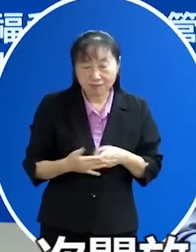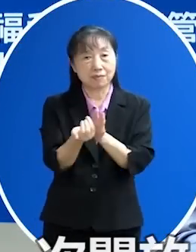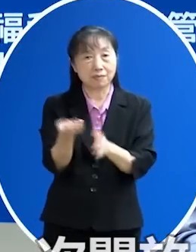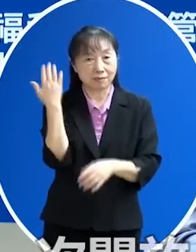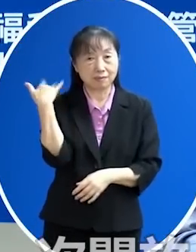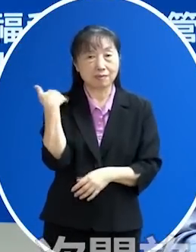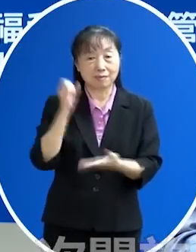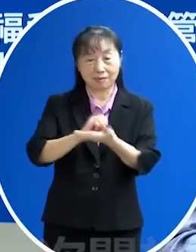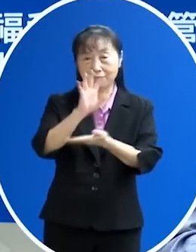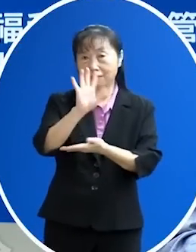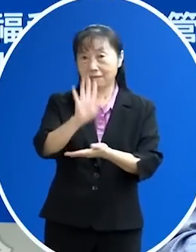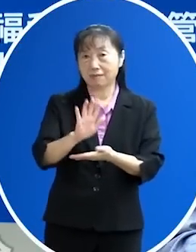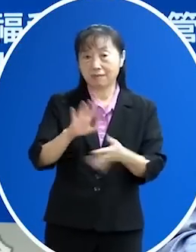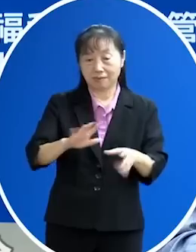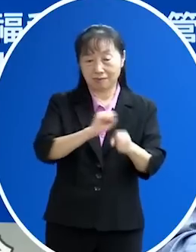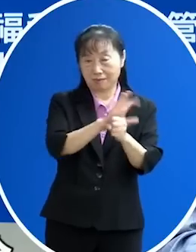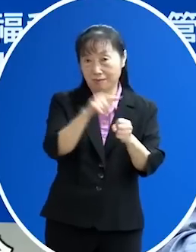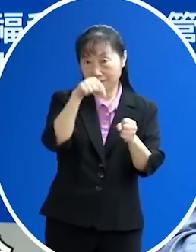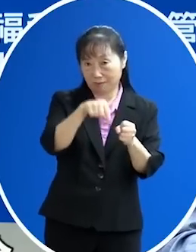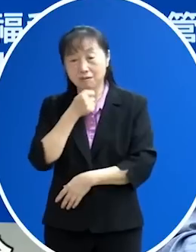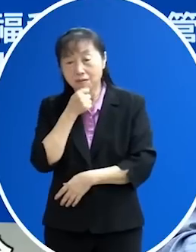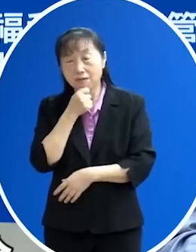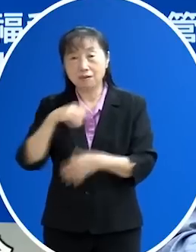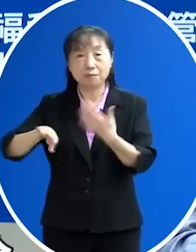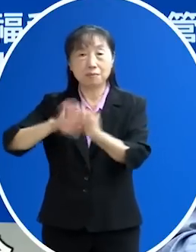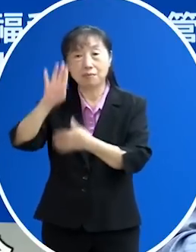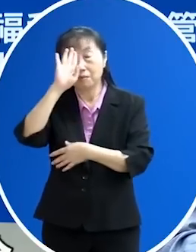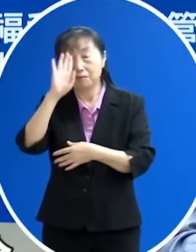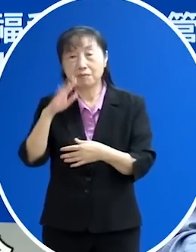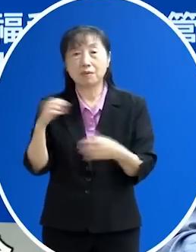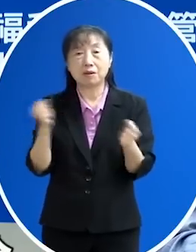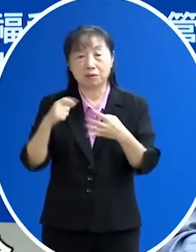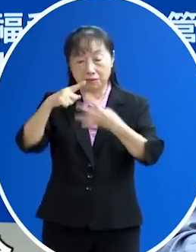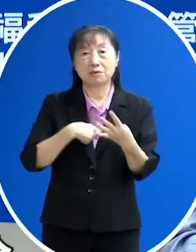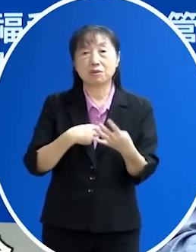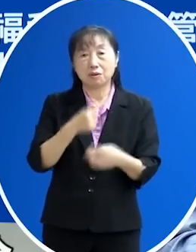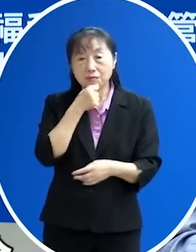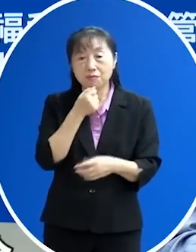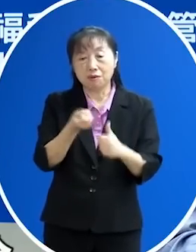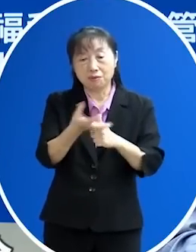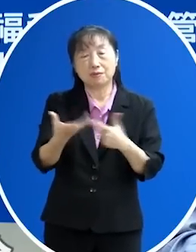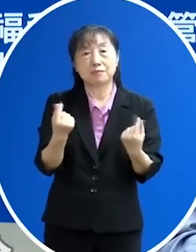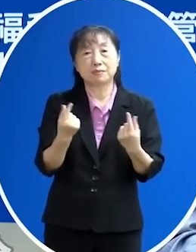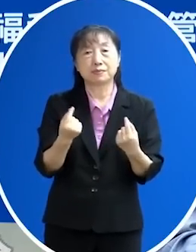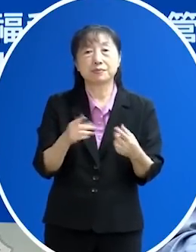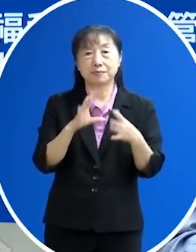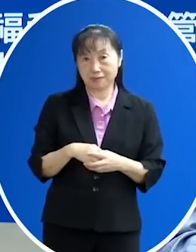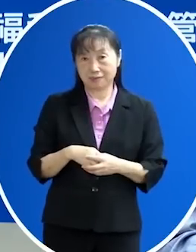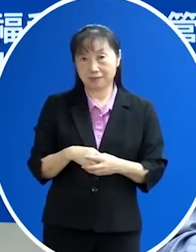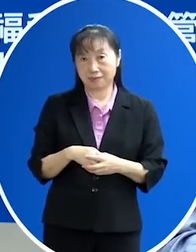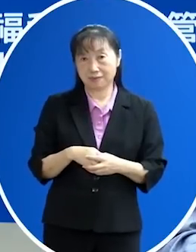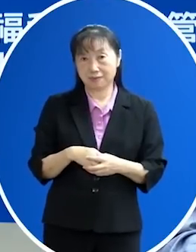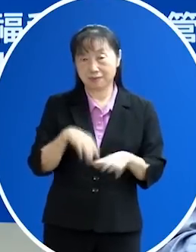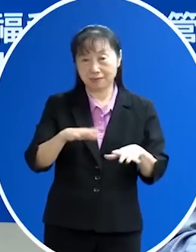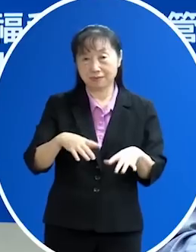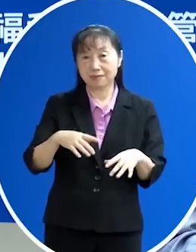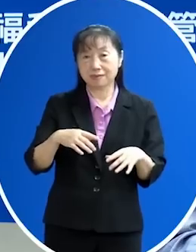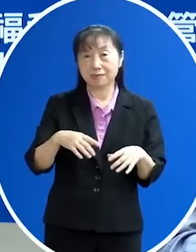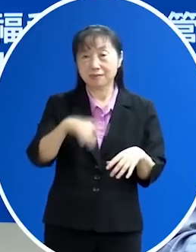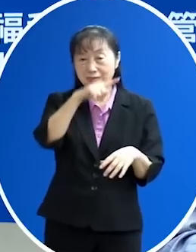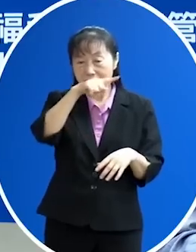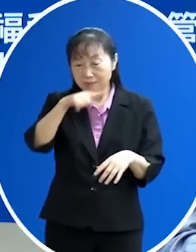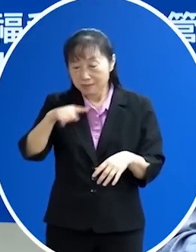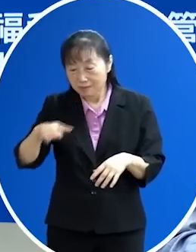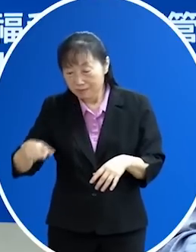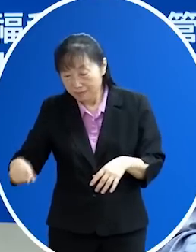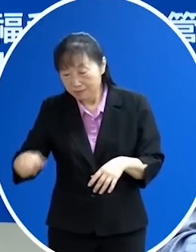量到现在除了 COVID-19 以外，也有一些冬季的呼吸道传染病这些问题。那我们的疫情也是来到低点，但